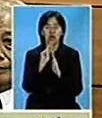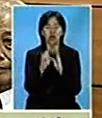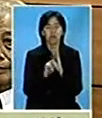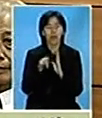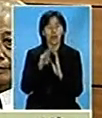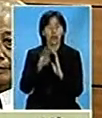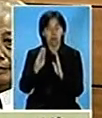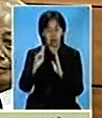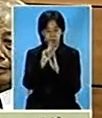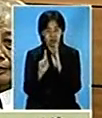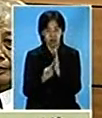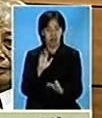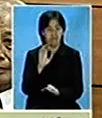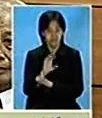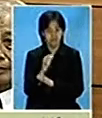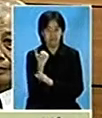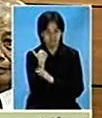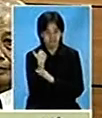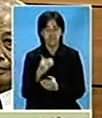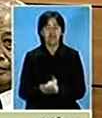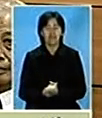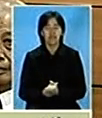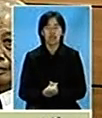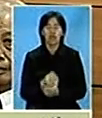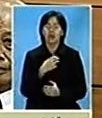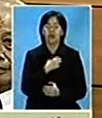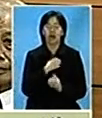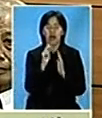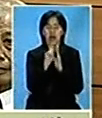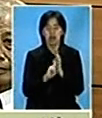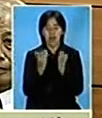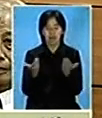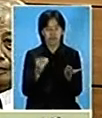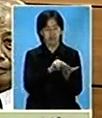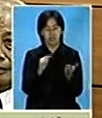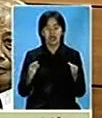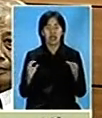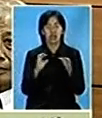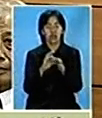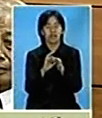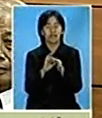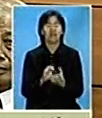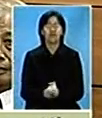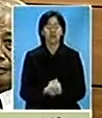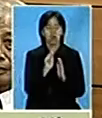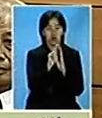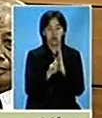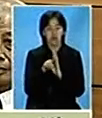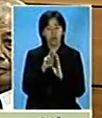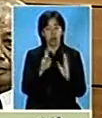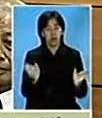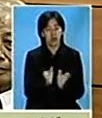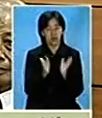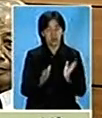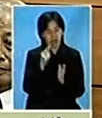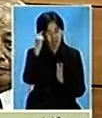ลใช้บังคับอยู่นะครับในขณะเดียวกันเขาต้องการให้กฎหมายสองฉบับเนี่ยใช้คู่ขนานกันไปนะครับก็คือพระราชบัญญัติคุ้มครองและส่งเสริมภูมิปัญญา